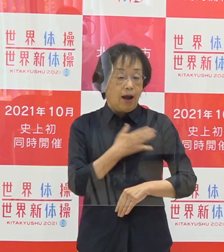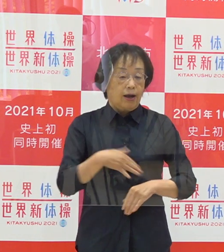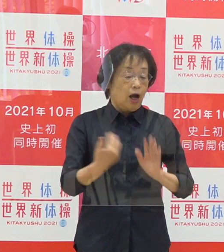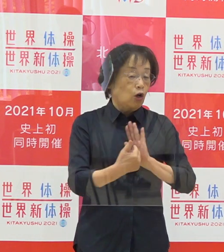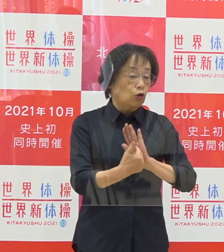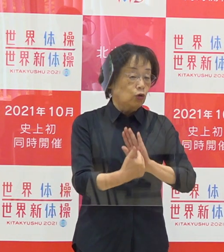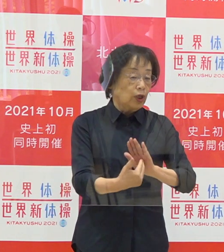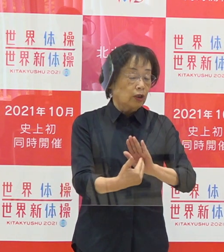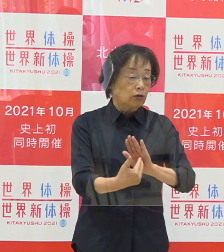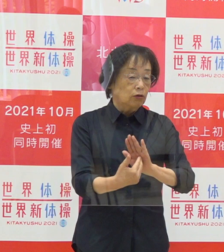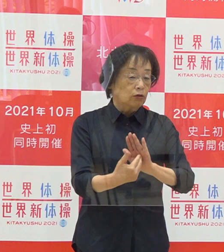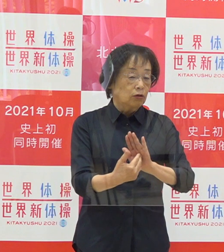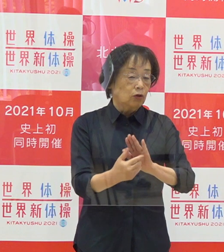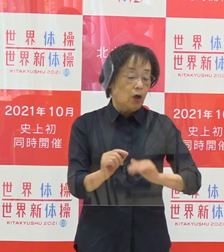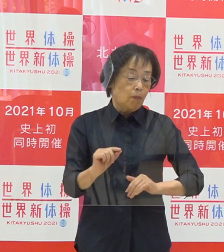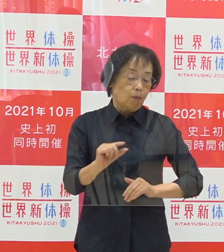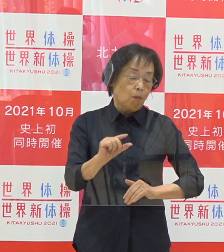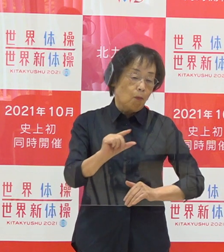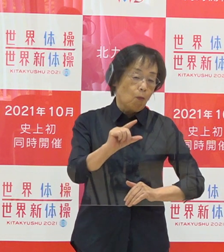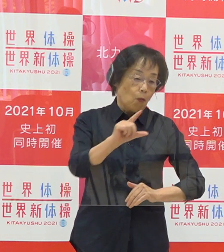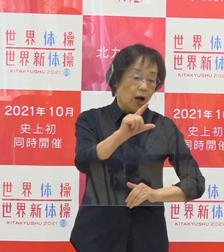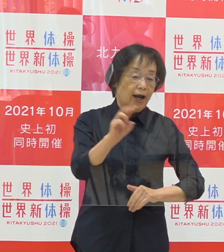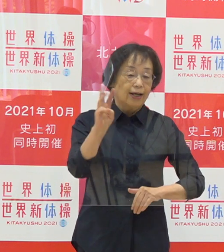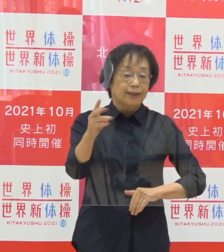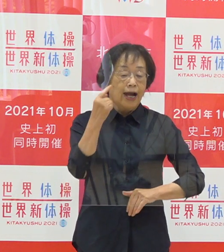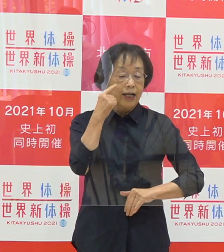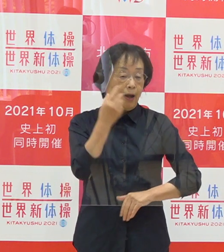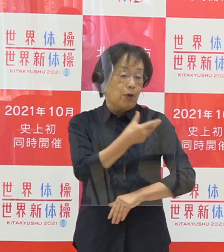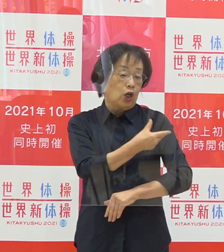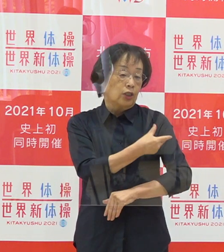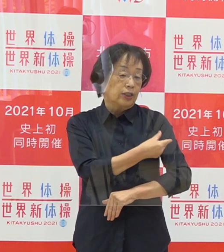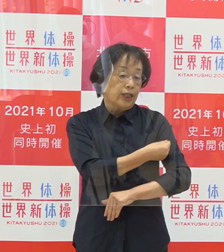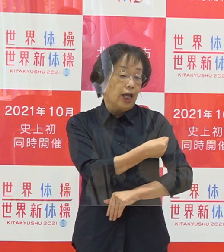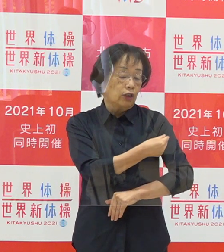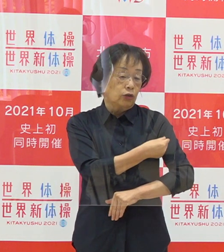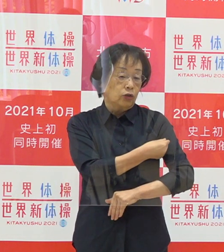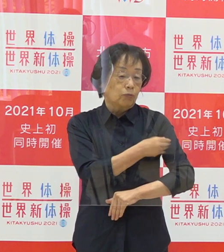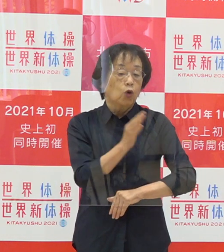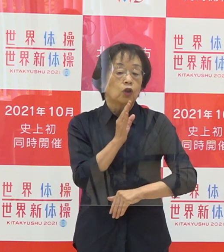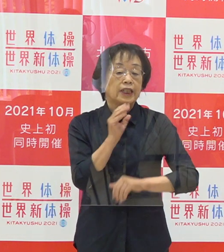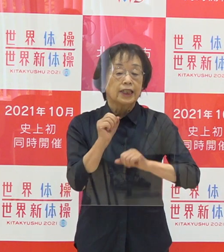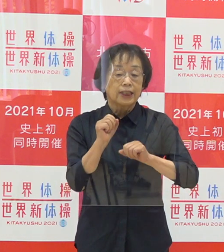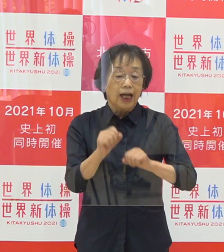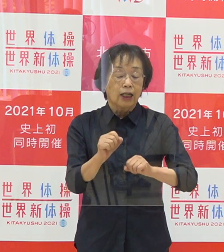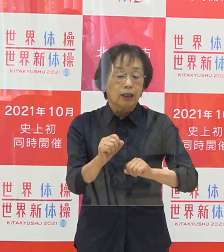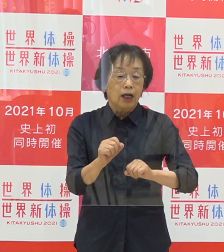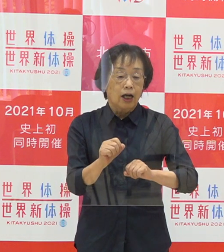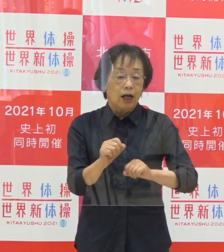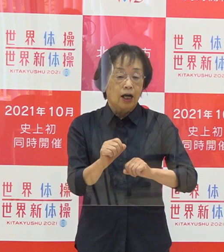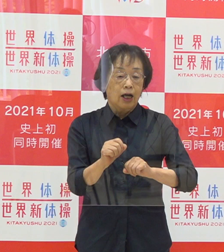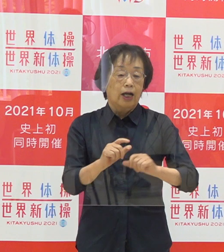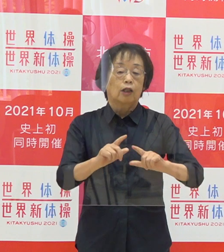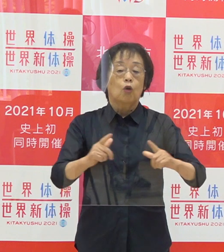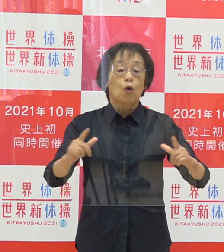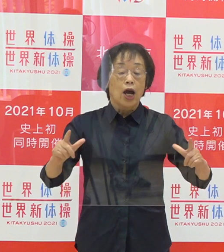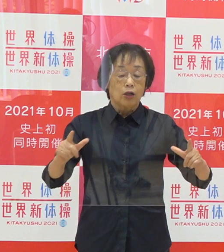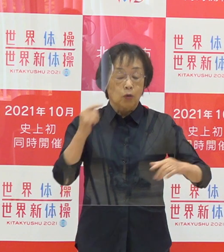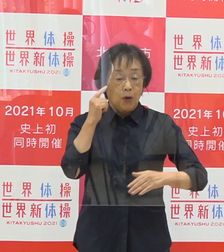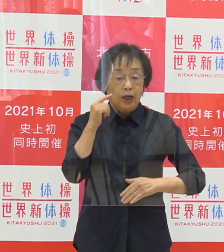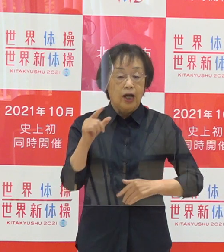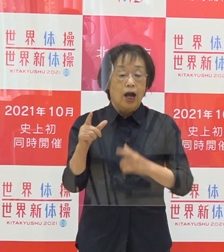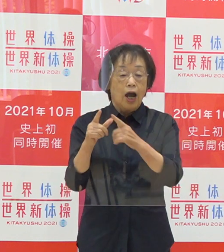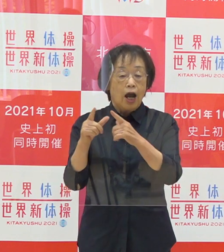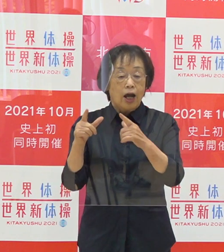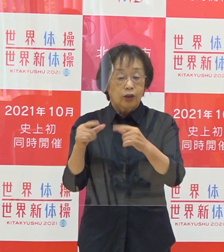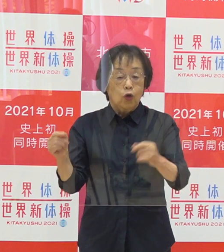で、3回目のブースター接種というのは広く行われてくると予測をします。したがいまして日本政府におきまし